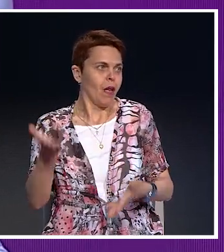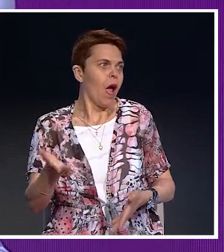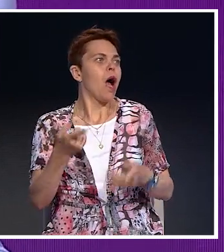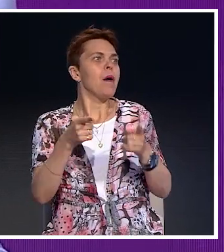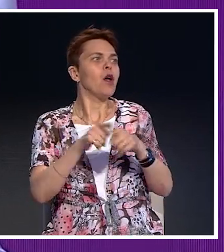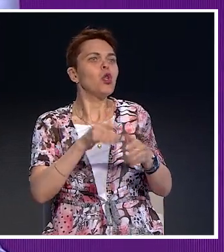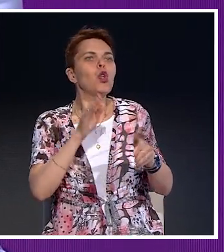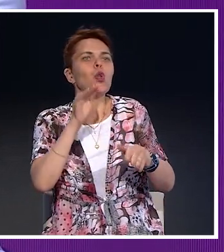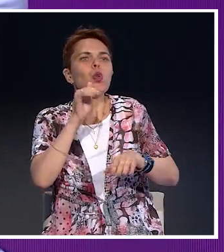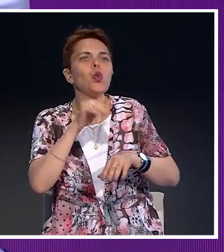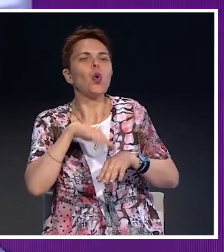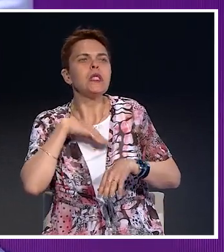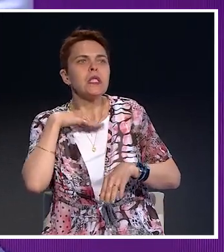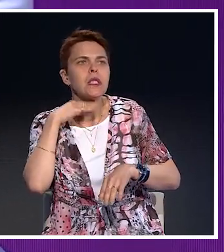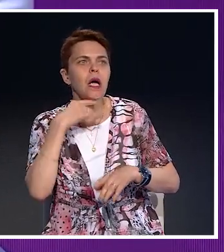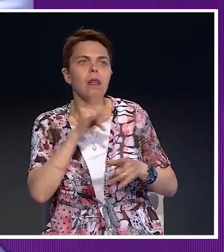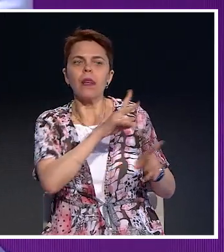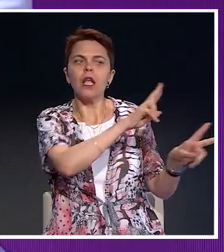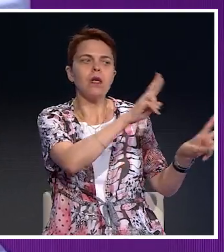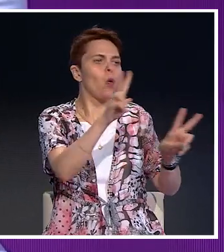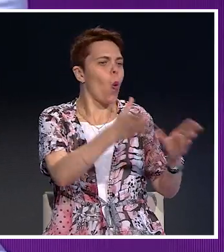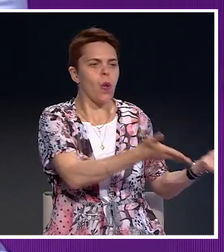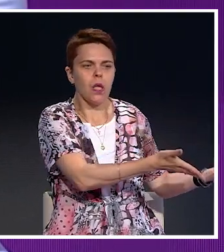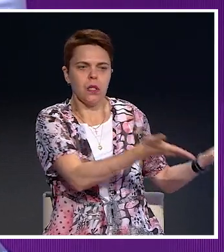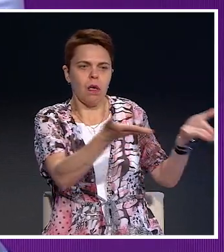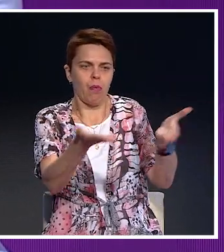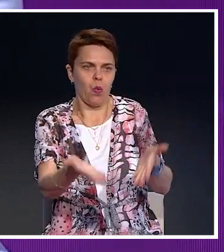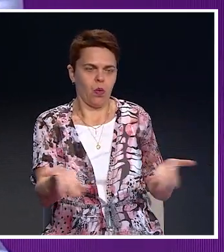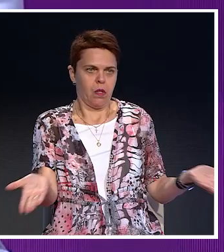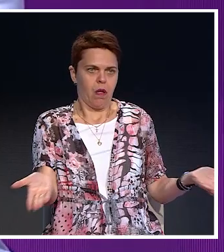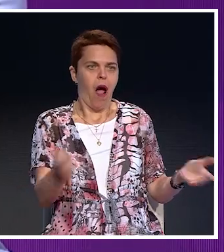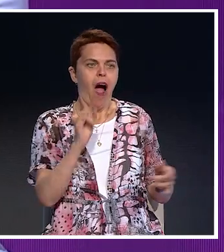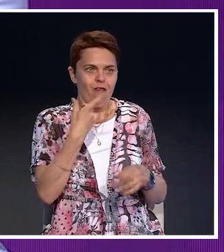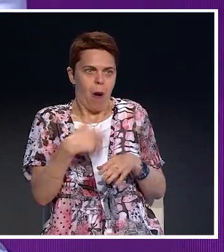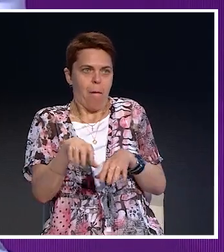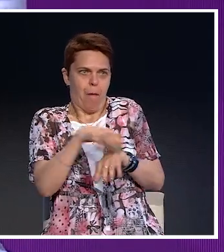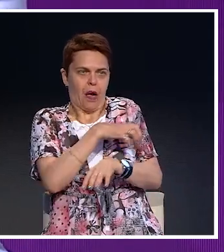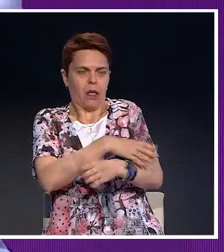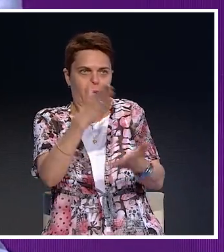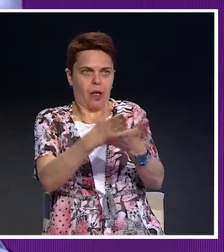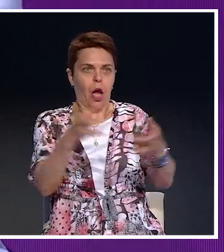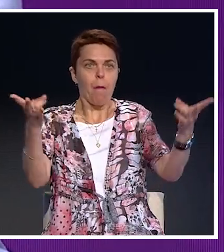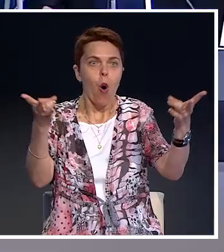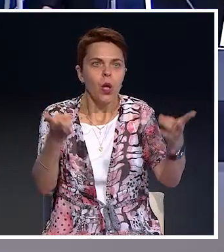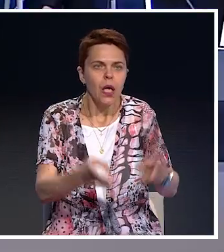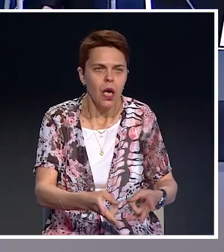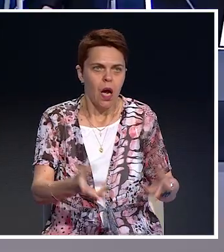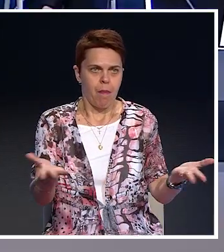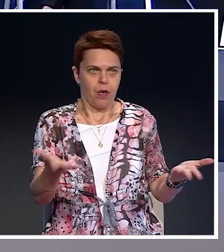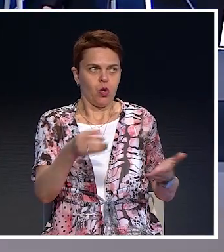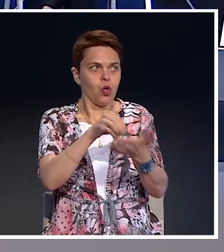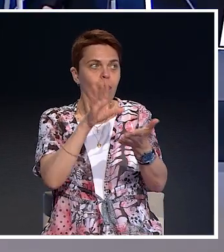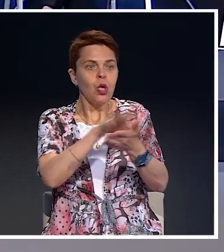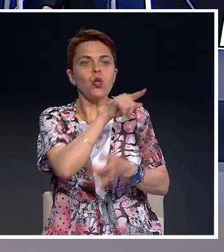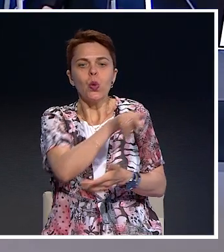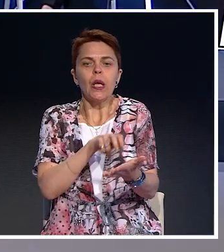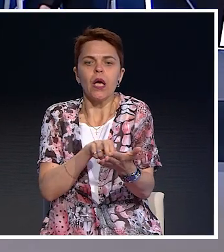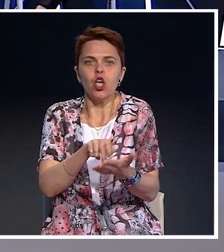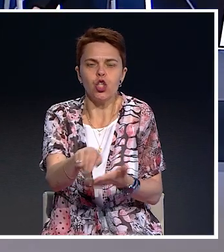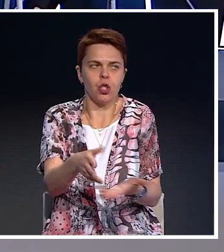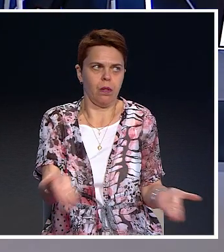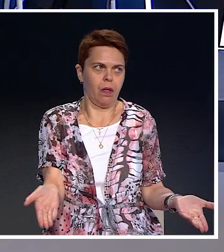раціональною, розуміти, що нікого не запросять, а в партії є потреба для того, щоб бути зареєстрованим, щоб до них